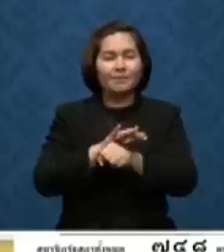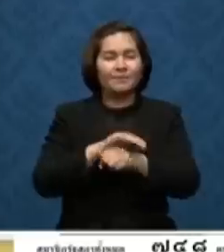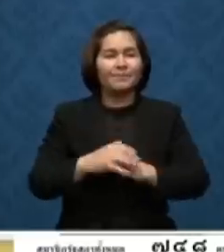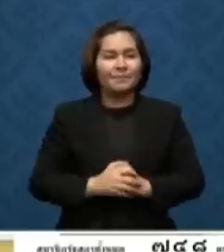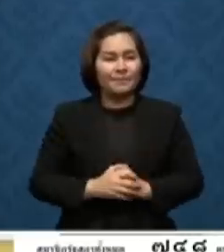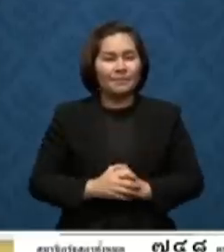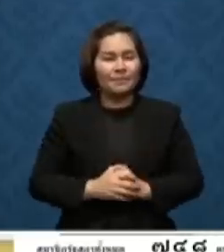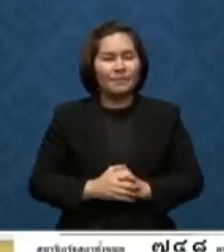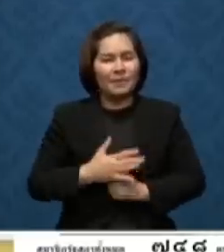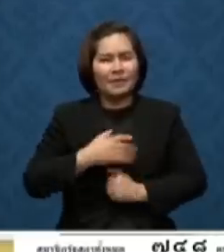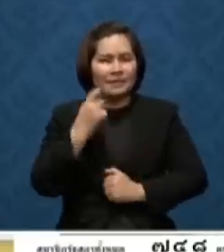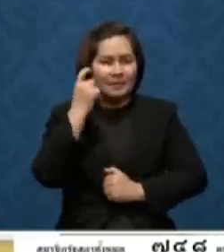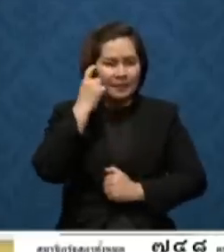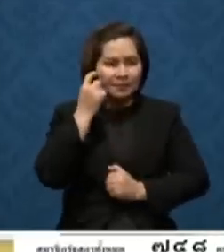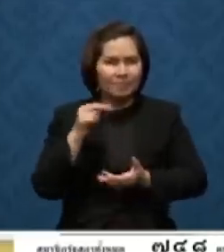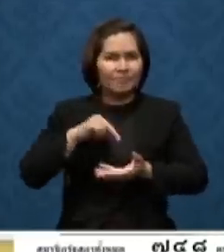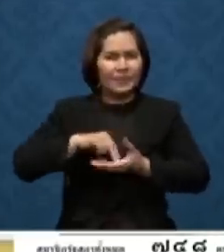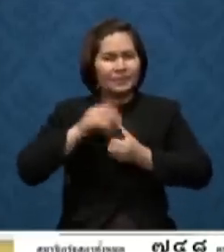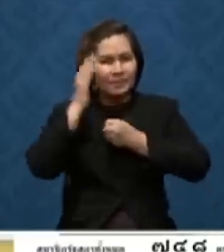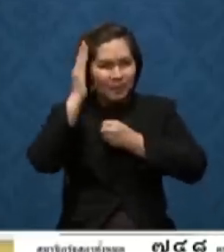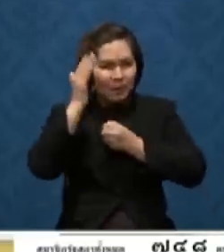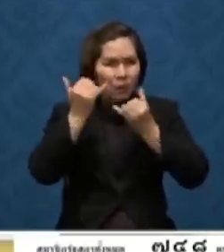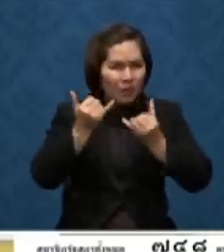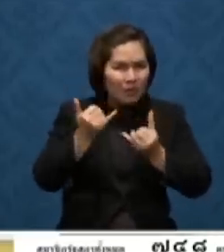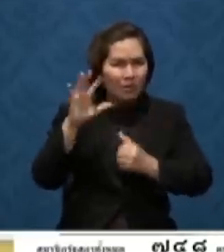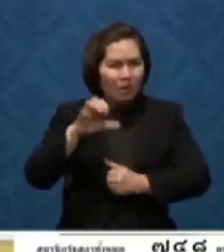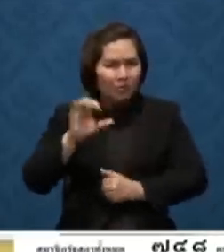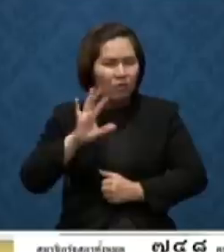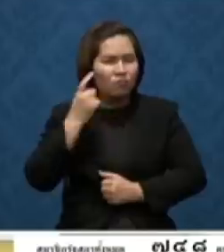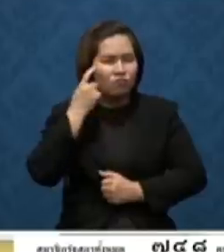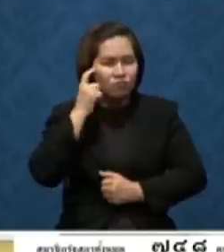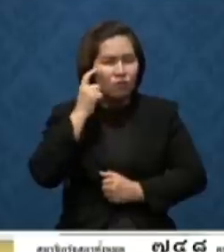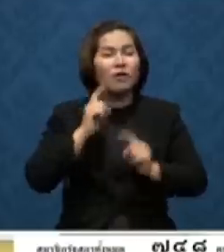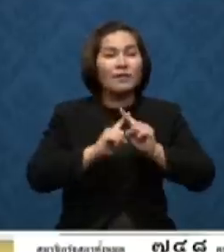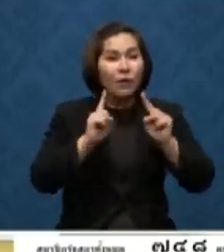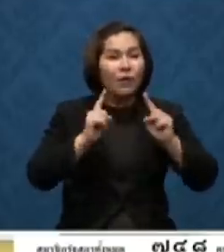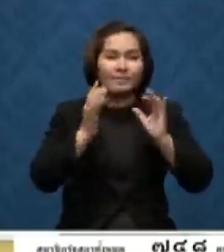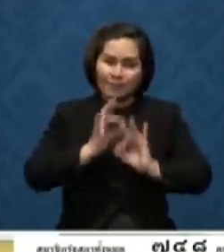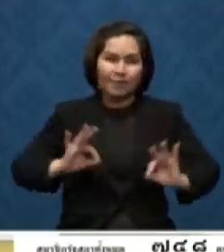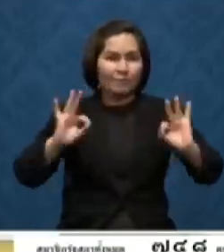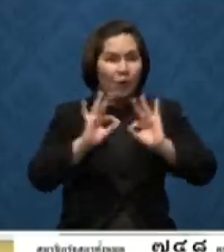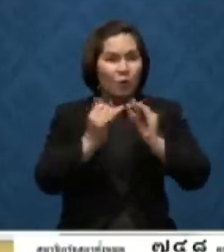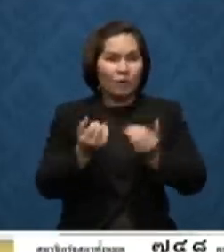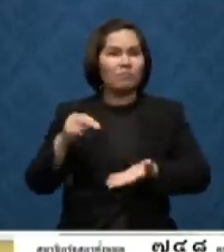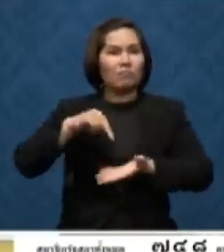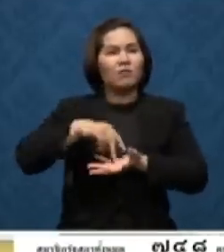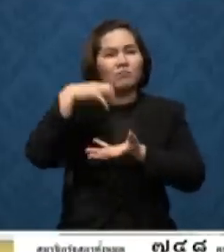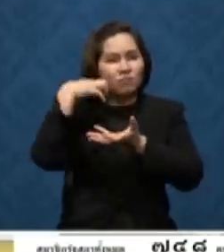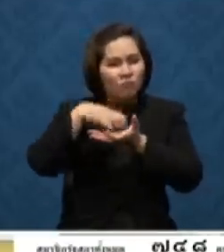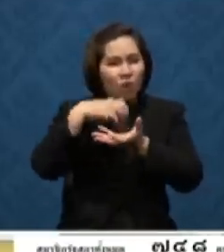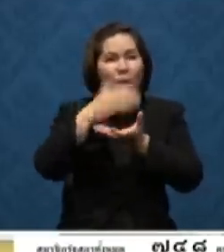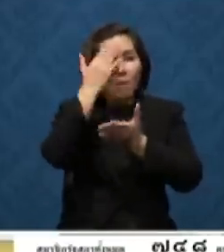ครับผมคิดอยู่นานว่าจะลุกขึ้นมาอภิปรายในวันนี้หรือไม่แต่มีความจำเป็นที่จะต้องมาอภิปรายเพราะเป็นเรื่องของ